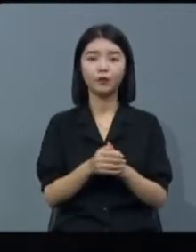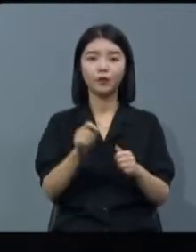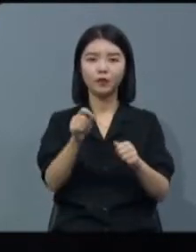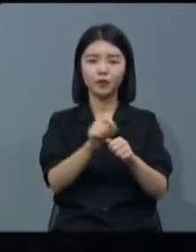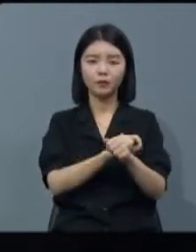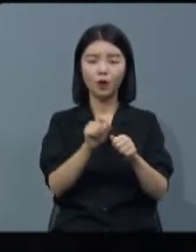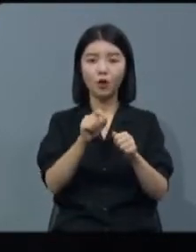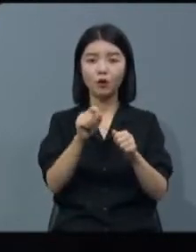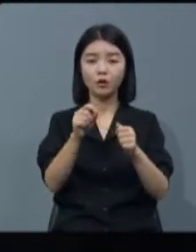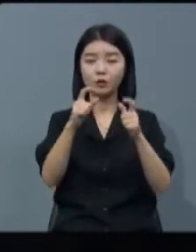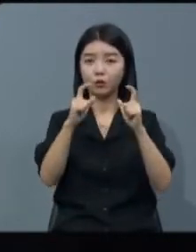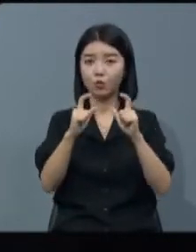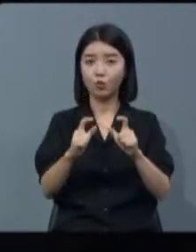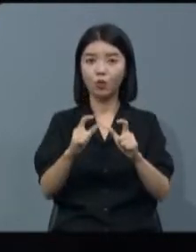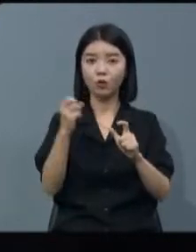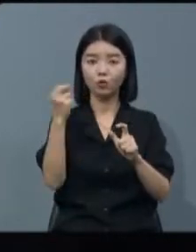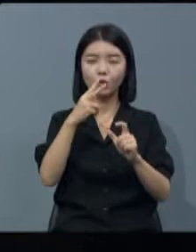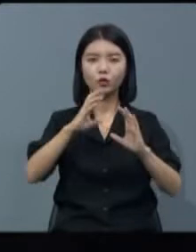특별자치도와